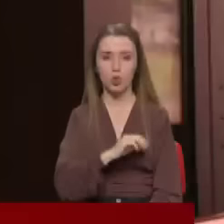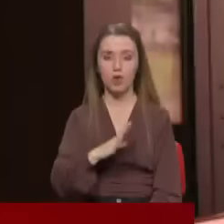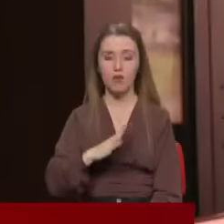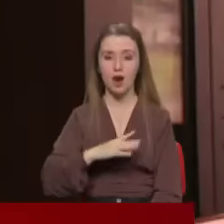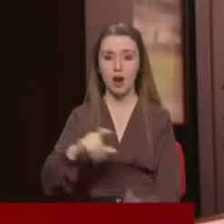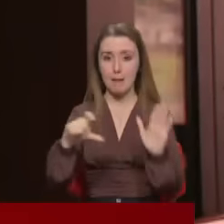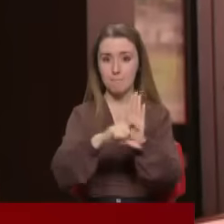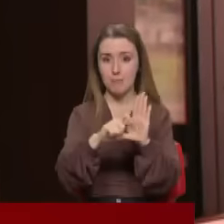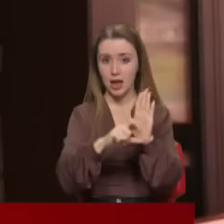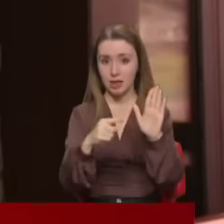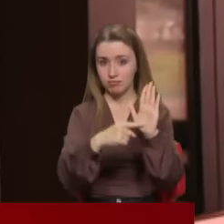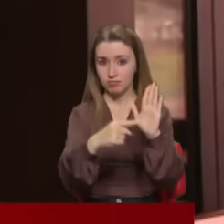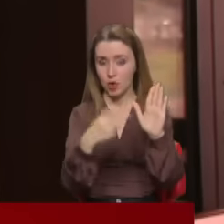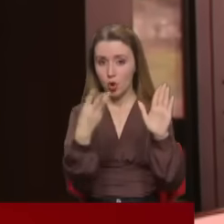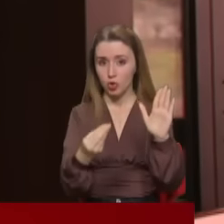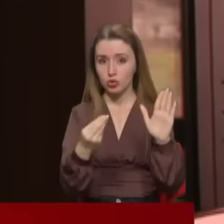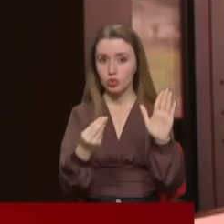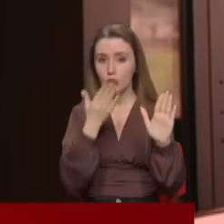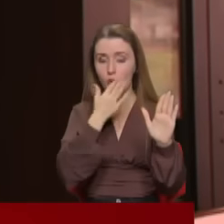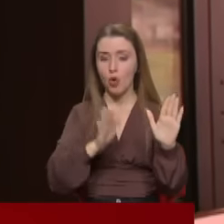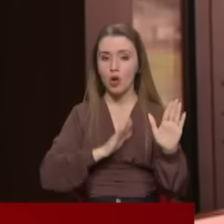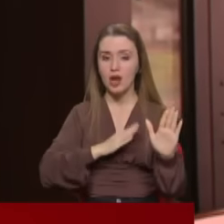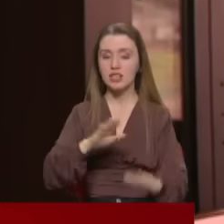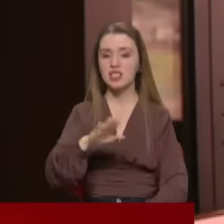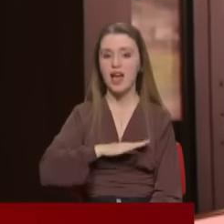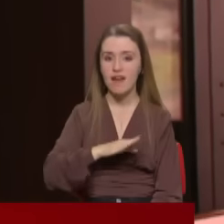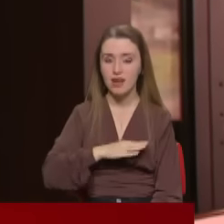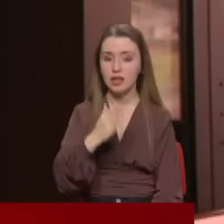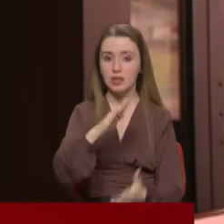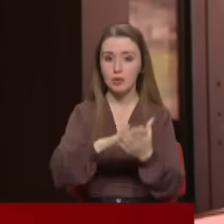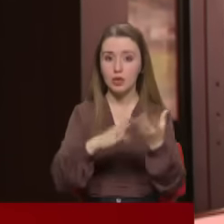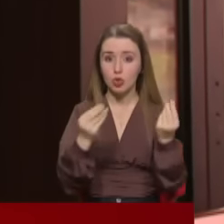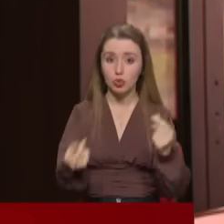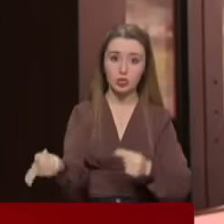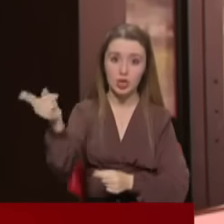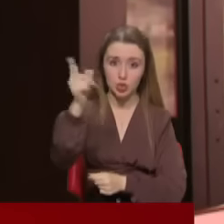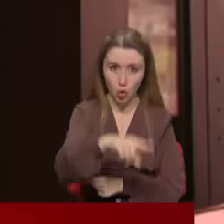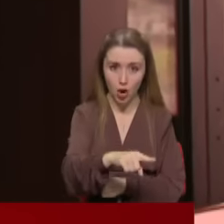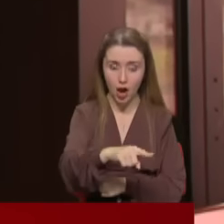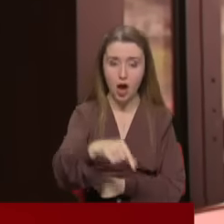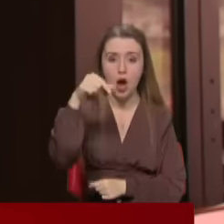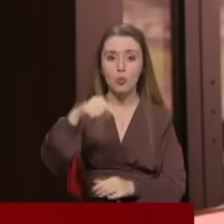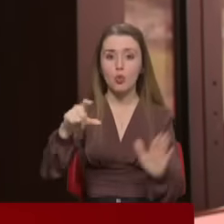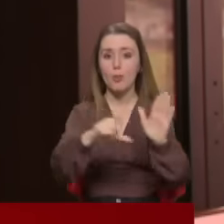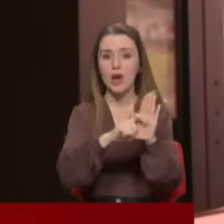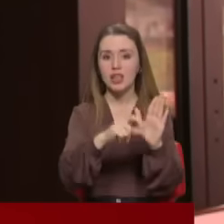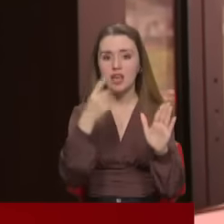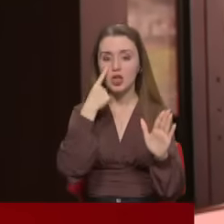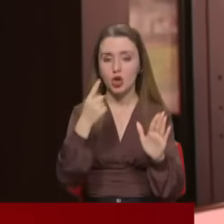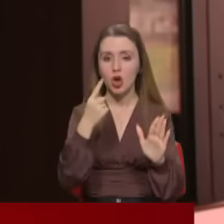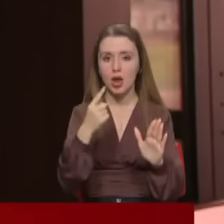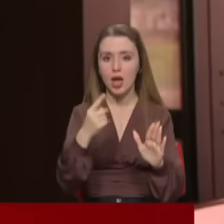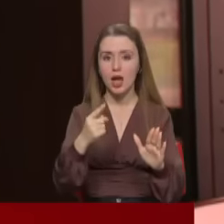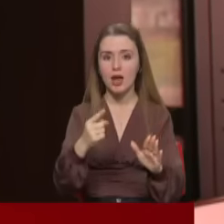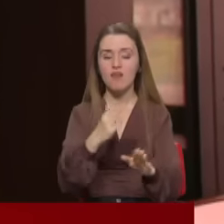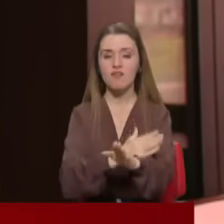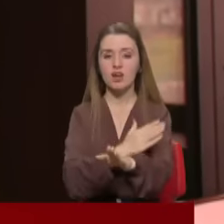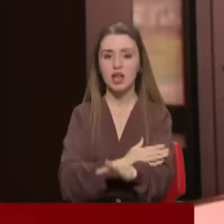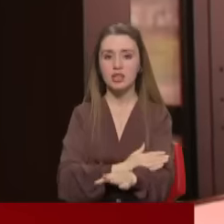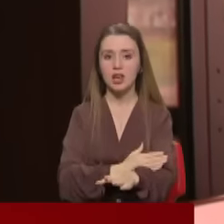Dekontunu ellerinde tutsunlar. Öğrencisi, evladı mezun olduktan sonrasında bu dekontla tüketici hakem